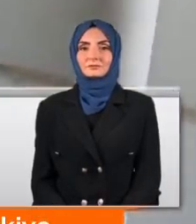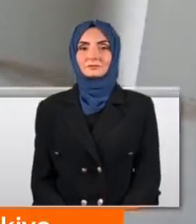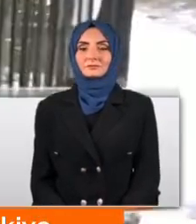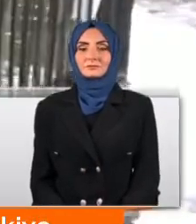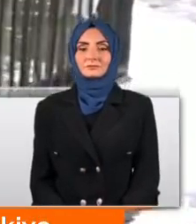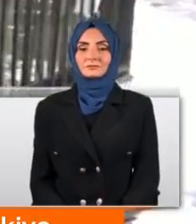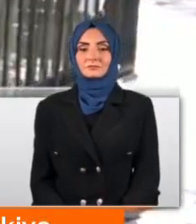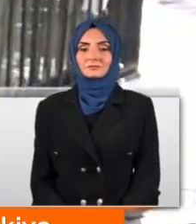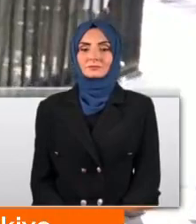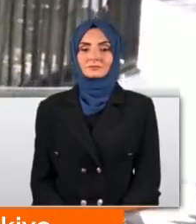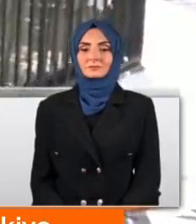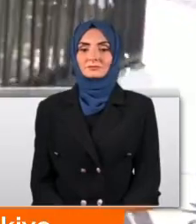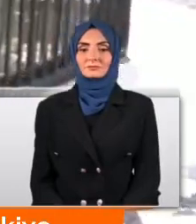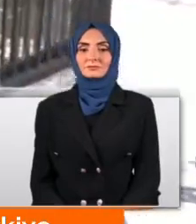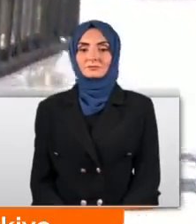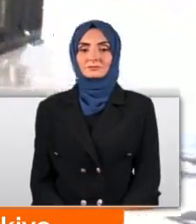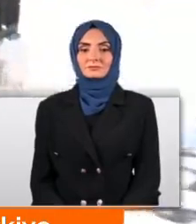Onu da karşılayalım söyle